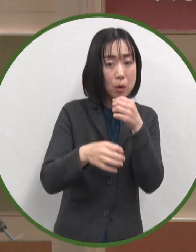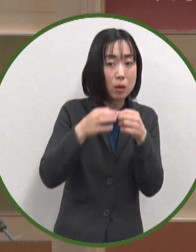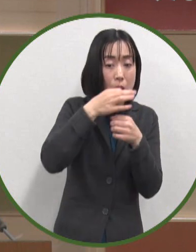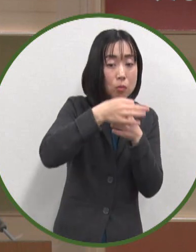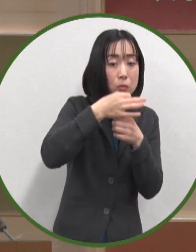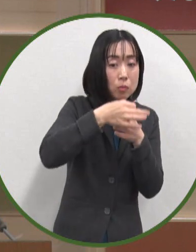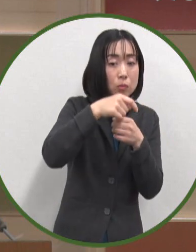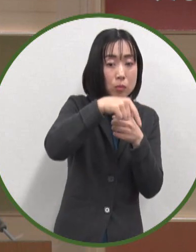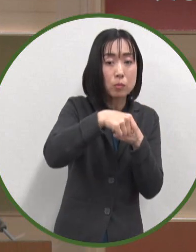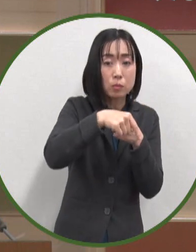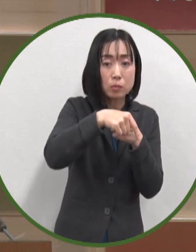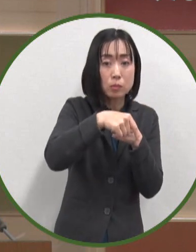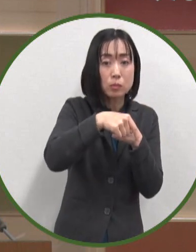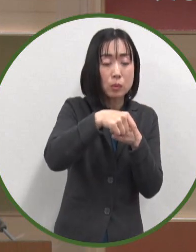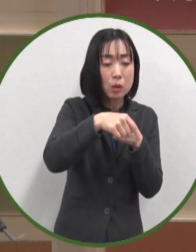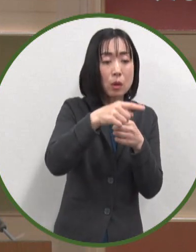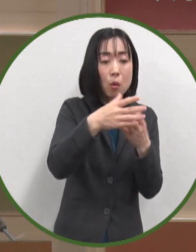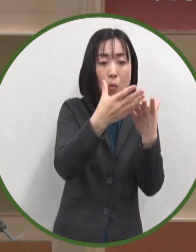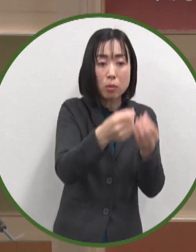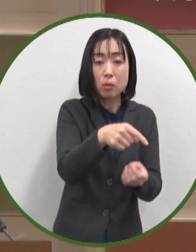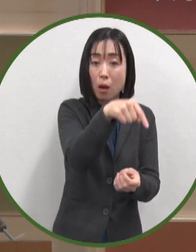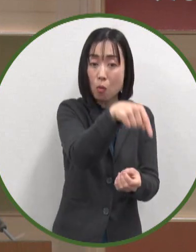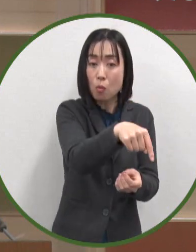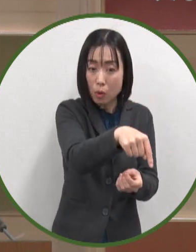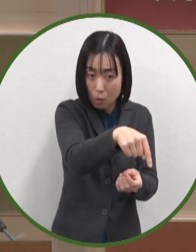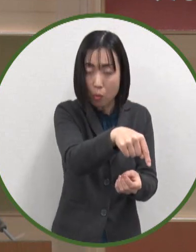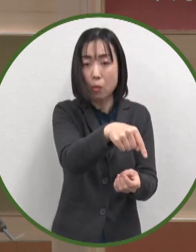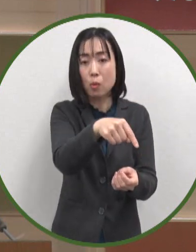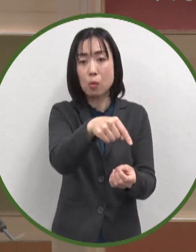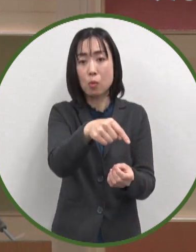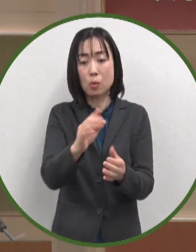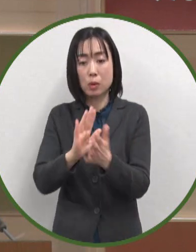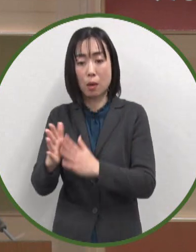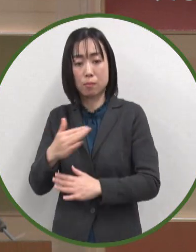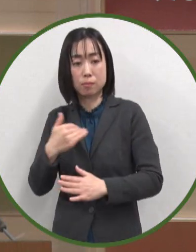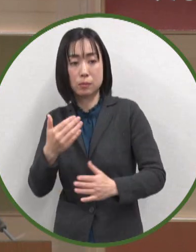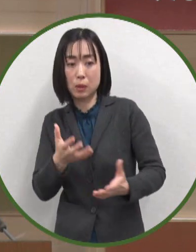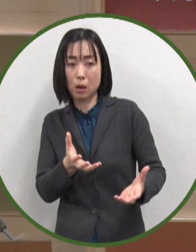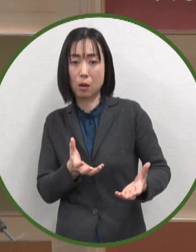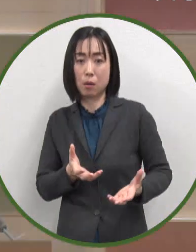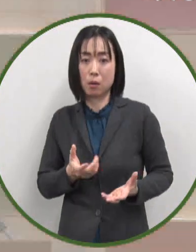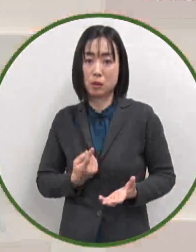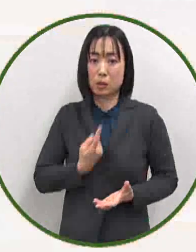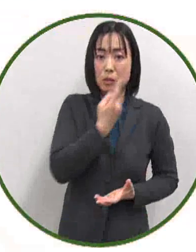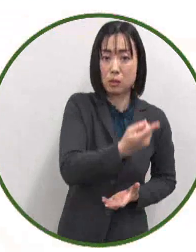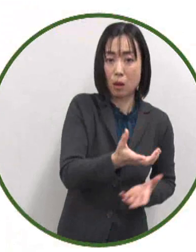を我々が回収するということになるということですね。